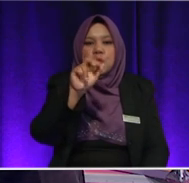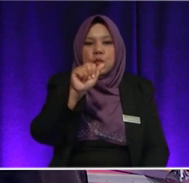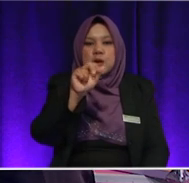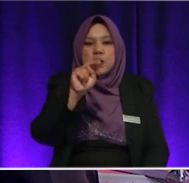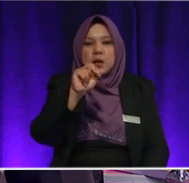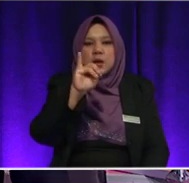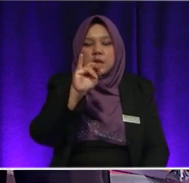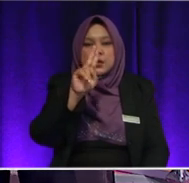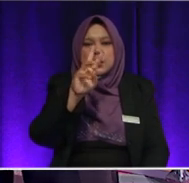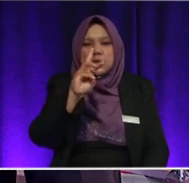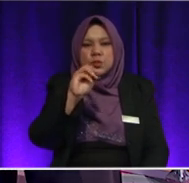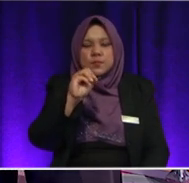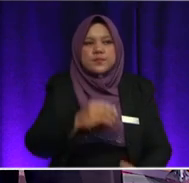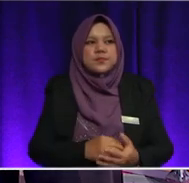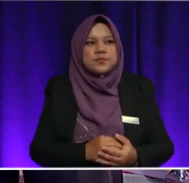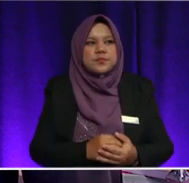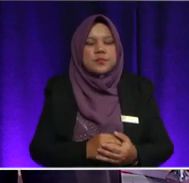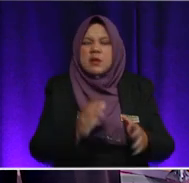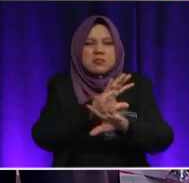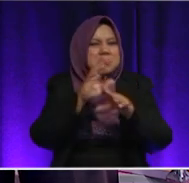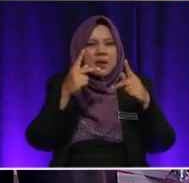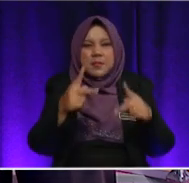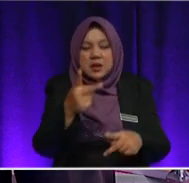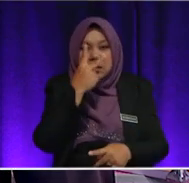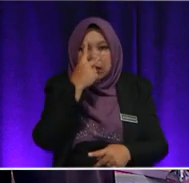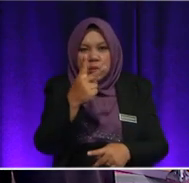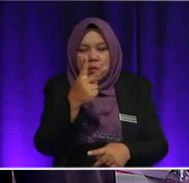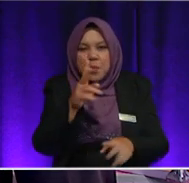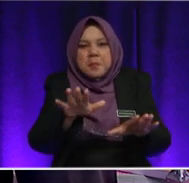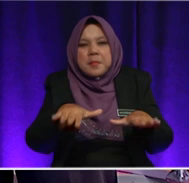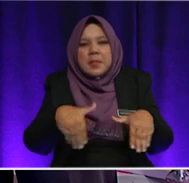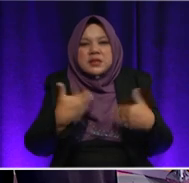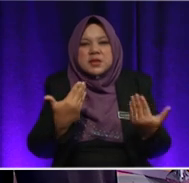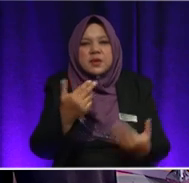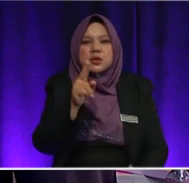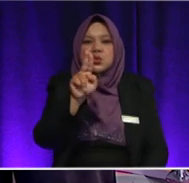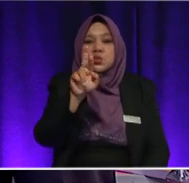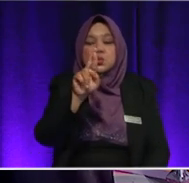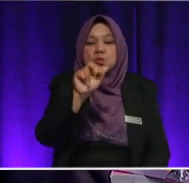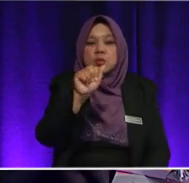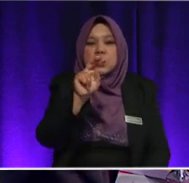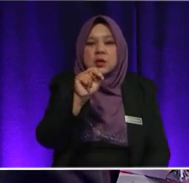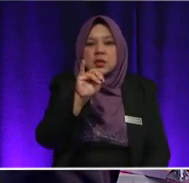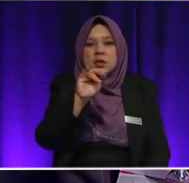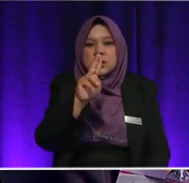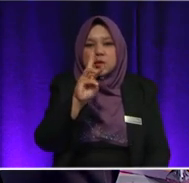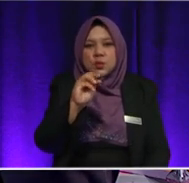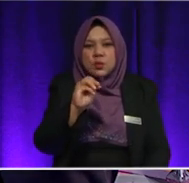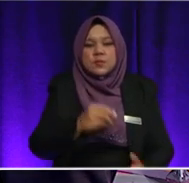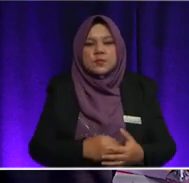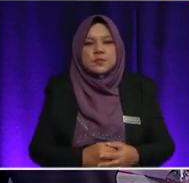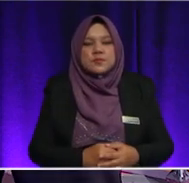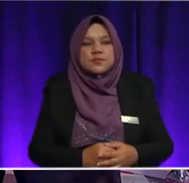sains di sebenarnya tidak pernah melihat secara depan berkaitan dengan bahan yang dikenal sebagai